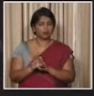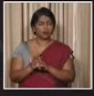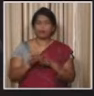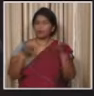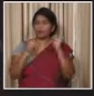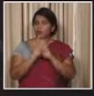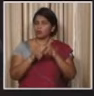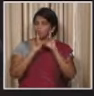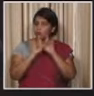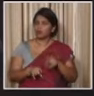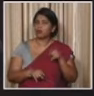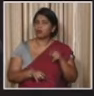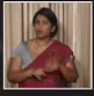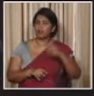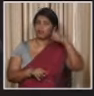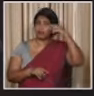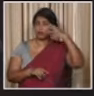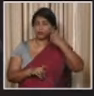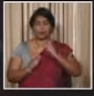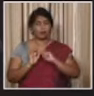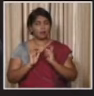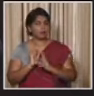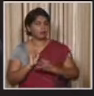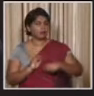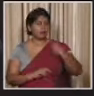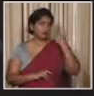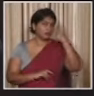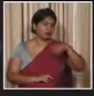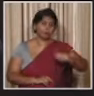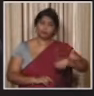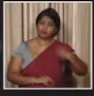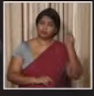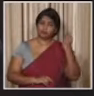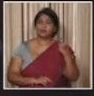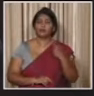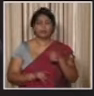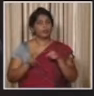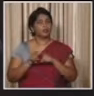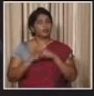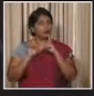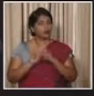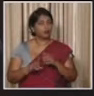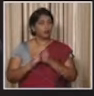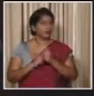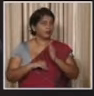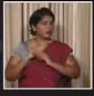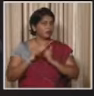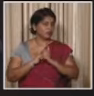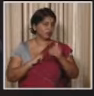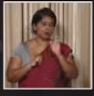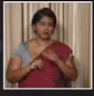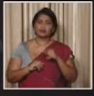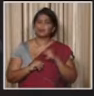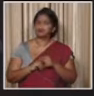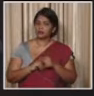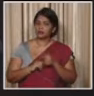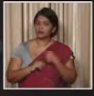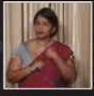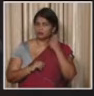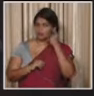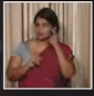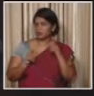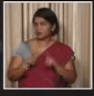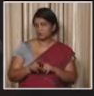කරන ආකාරයේ විදුලි ගාස්තු වැඩි කරලා ඉන්ධන ගාස්තු වැඩි කරලා ඒ කරන ක්‍රියාදාමයන් තුල මම දන්න